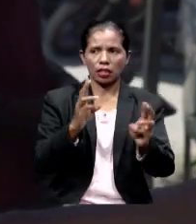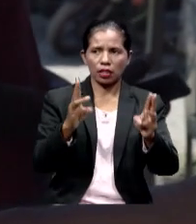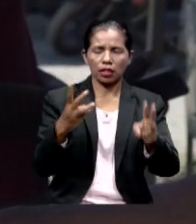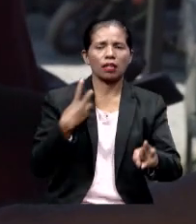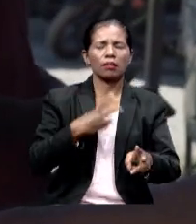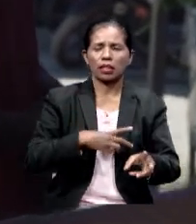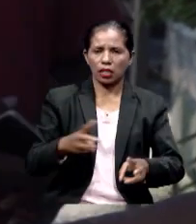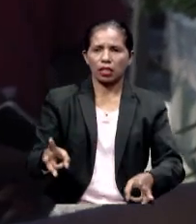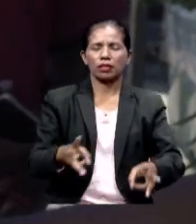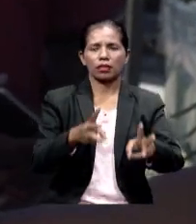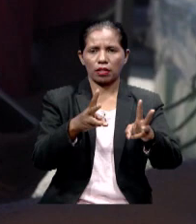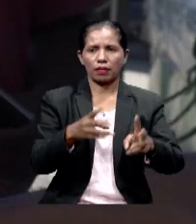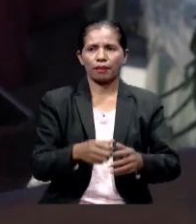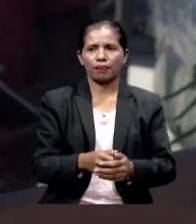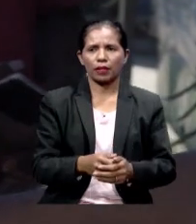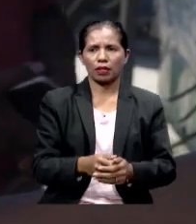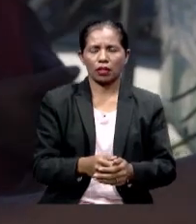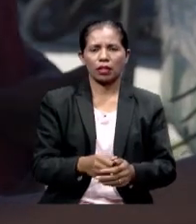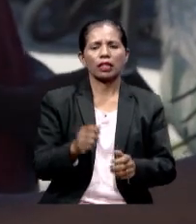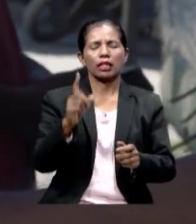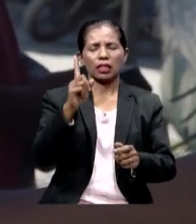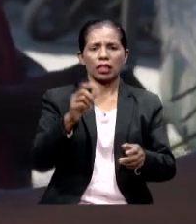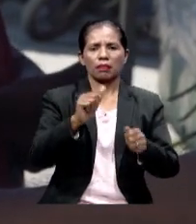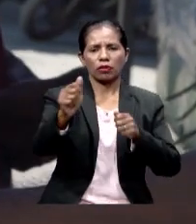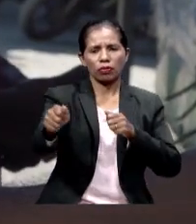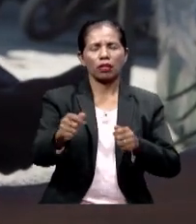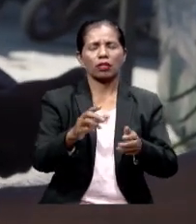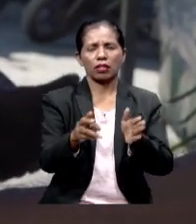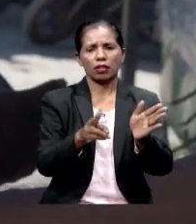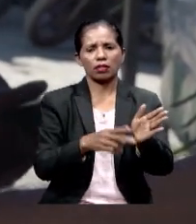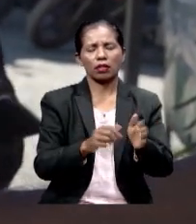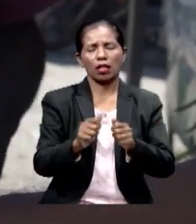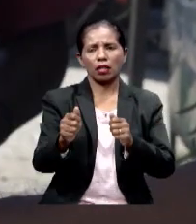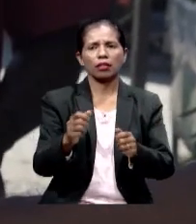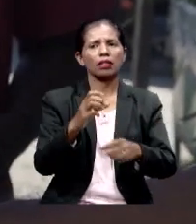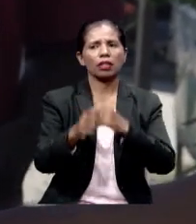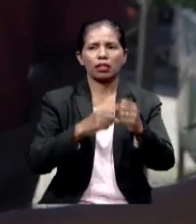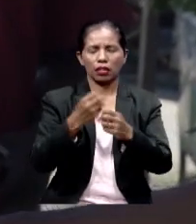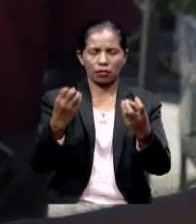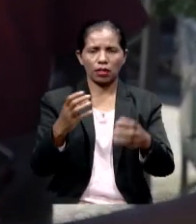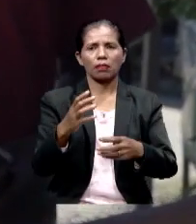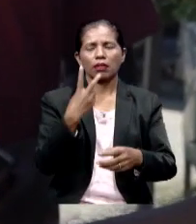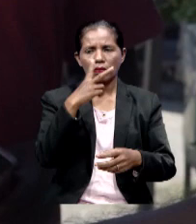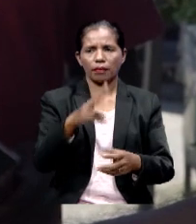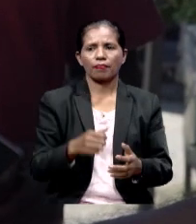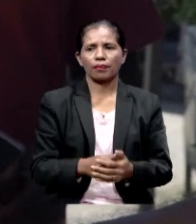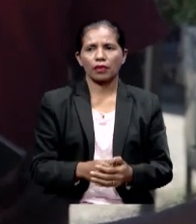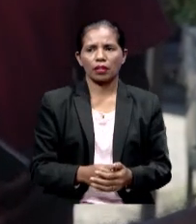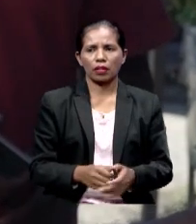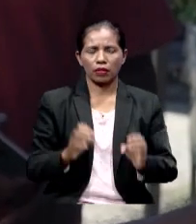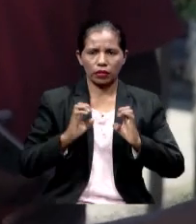istirahat. Mai suka tidak mai suka toh hela agora tinam barakona mai suka thelare akara